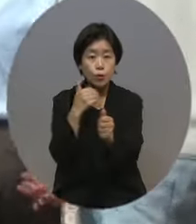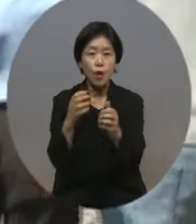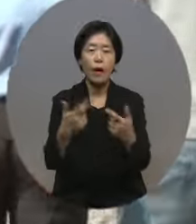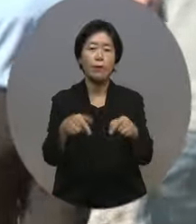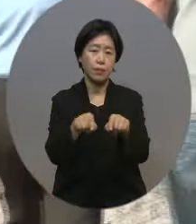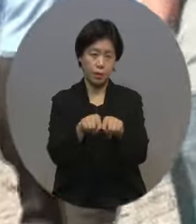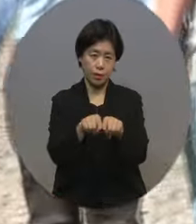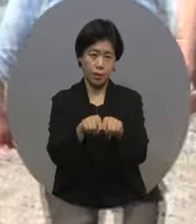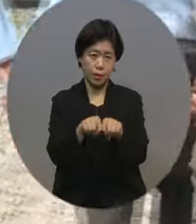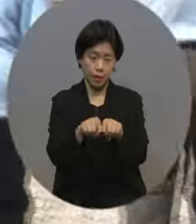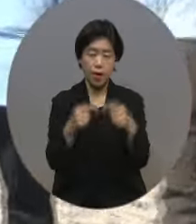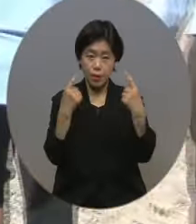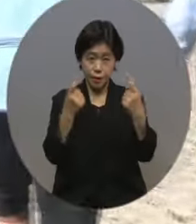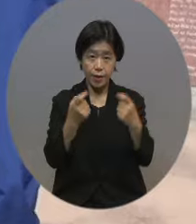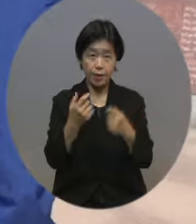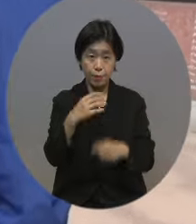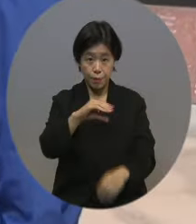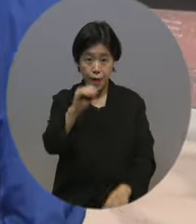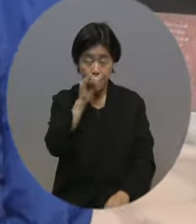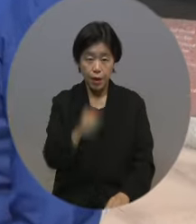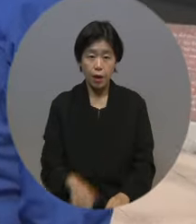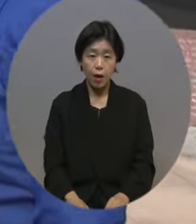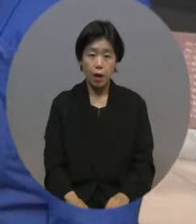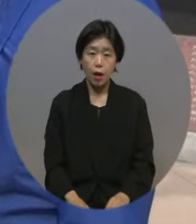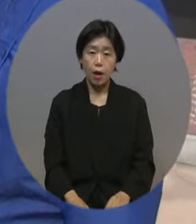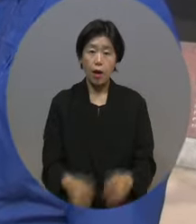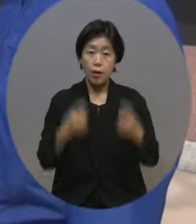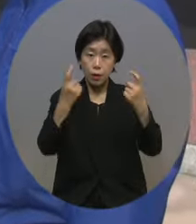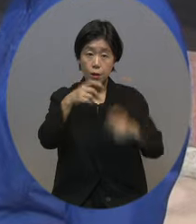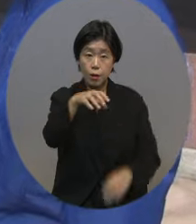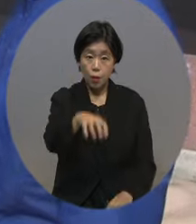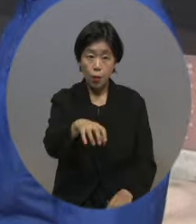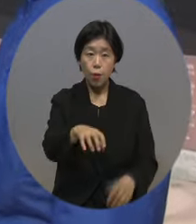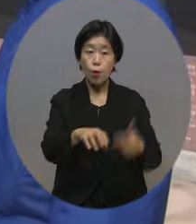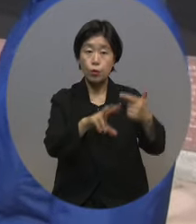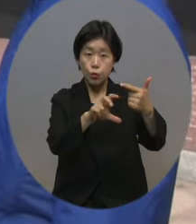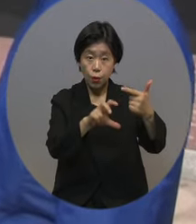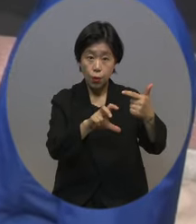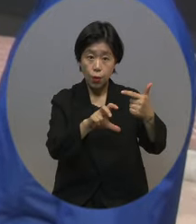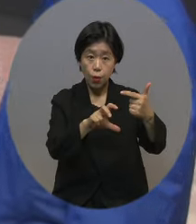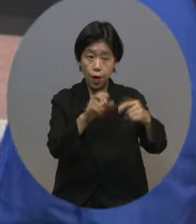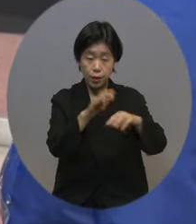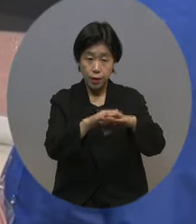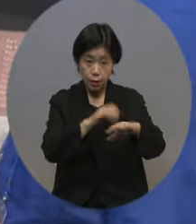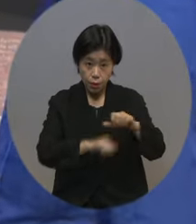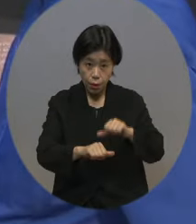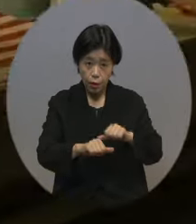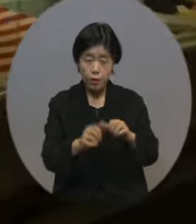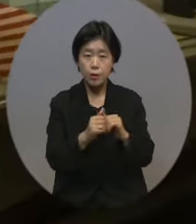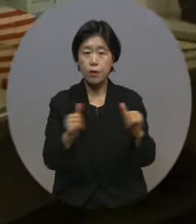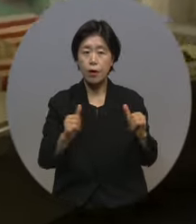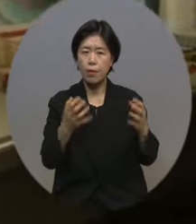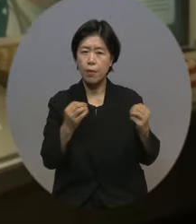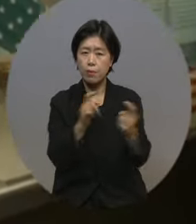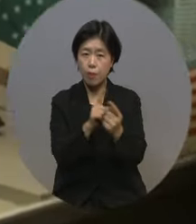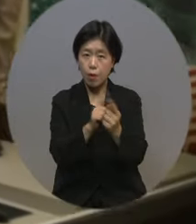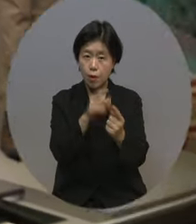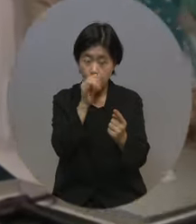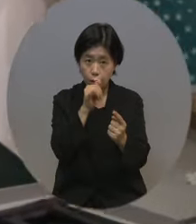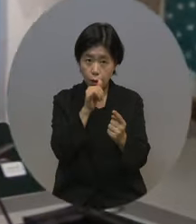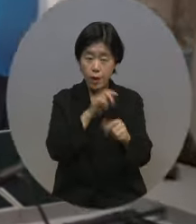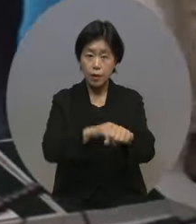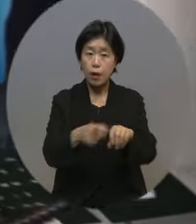함께하는 시간. 여행지에서 6.25 전쟁 참전 영국군 자손과의 만남, 역사 속으로 거꾸로 가는